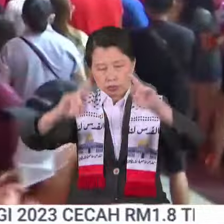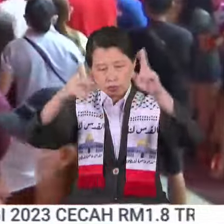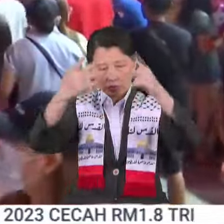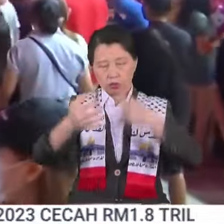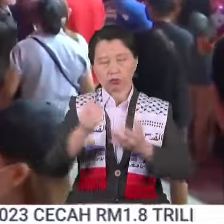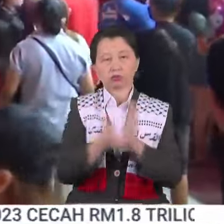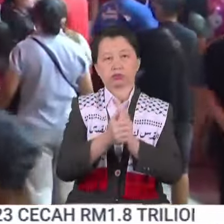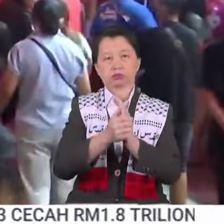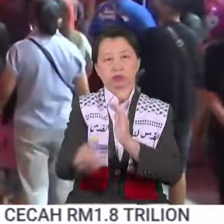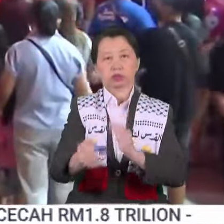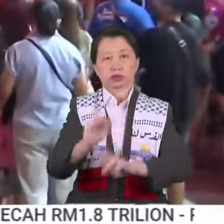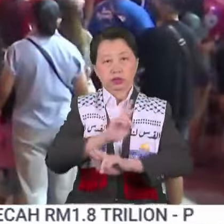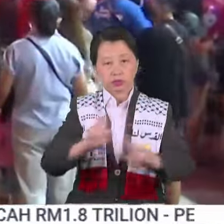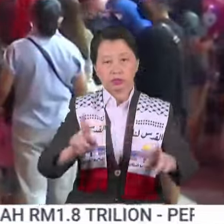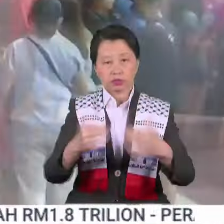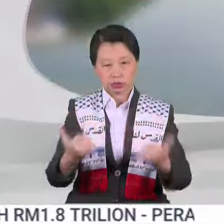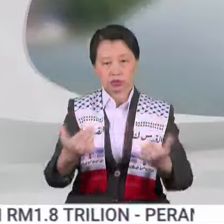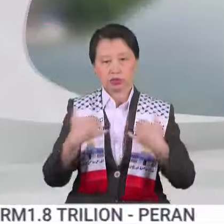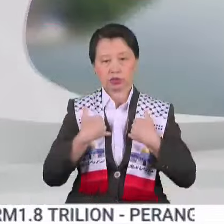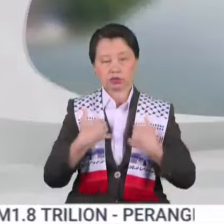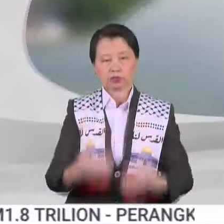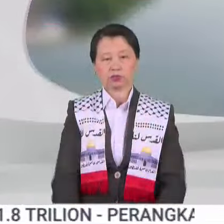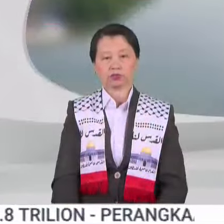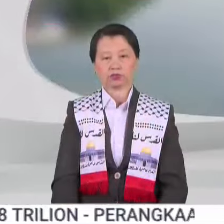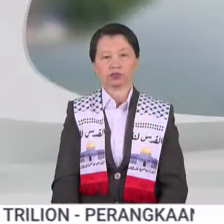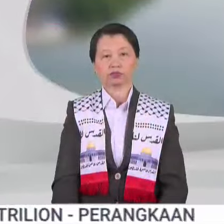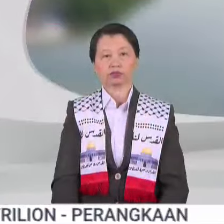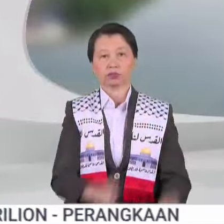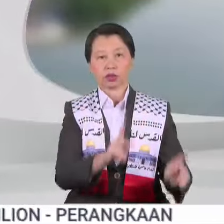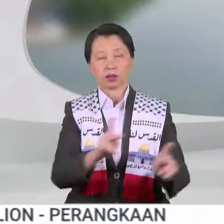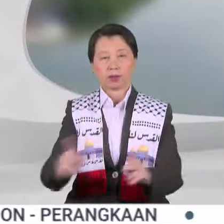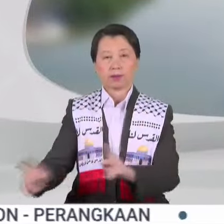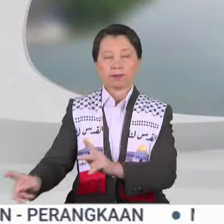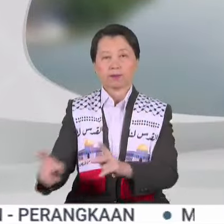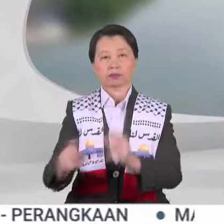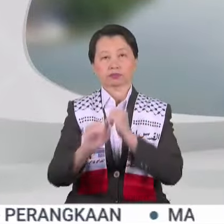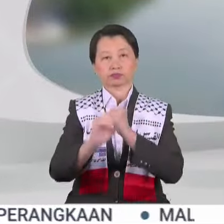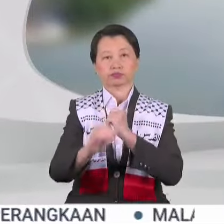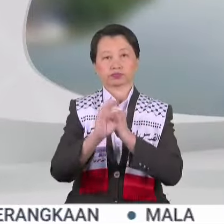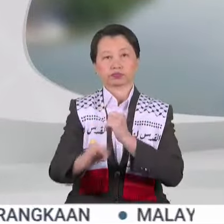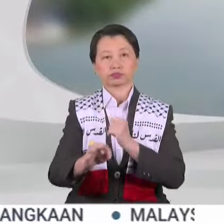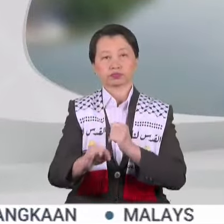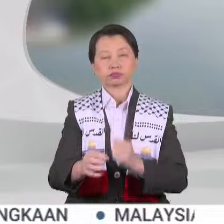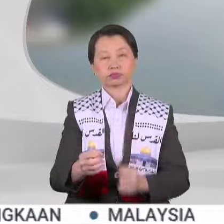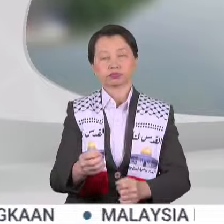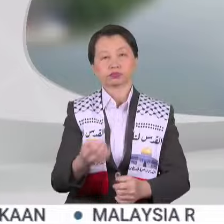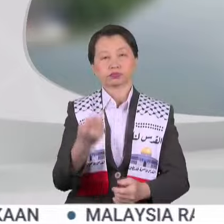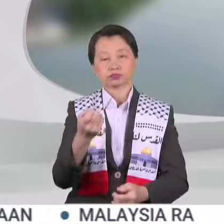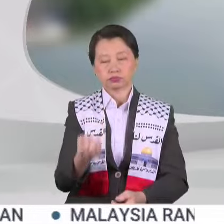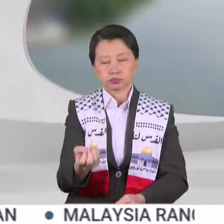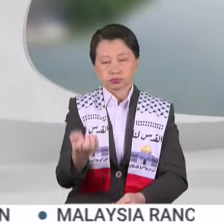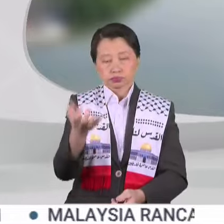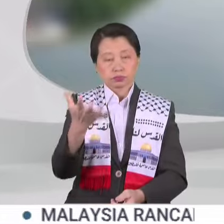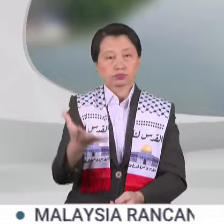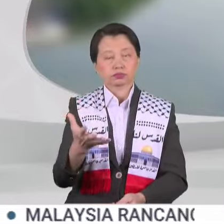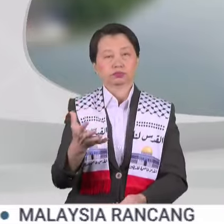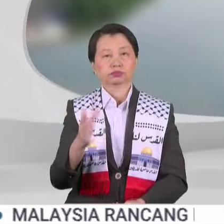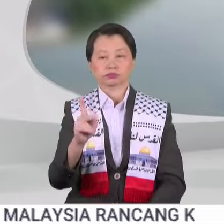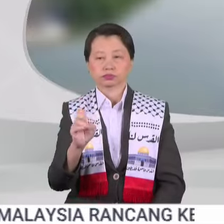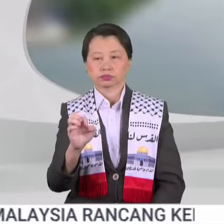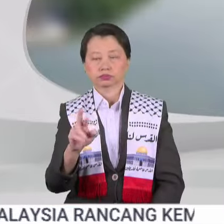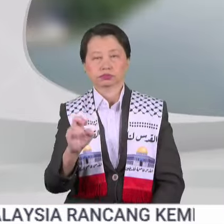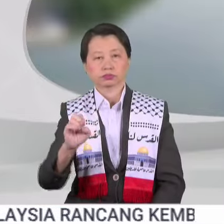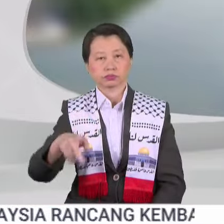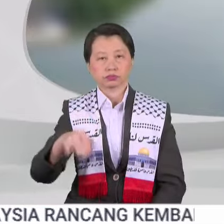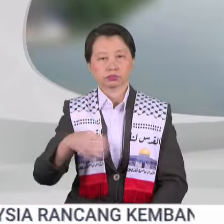lagi kemahiran sedia ada. Pelan strategik mempromosikan Kota Kinabalu bakal dihasilkan melalui